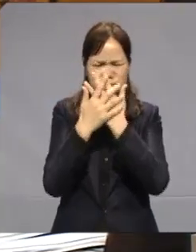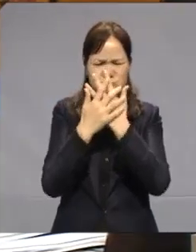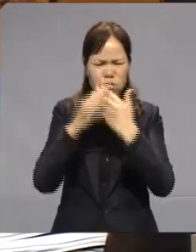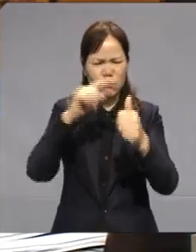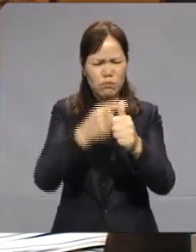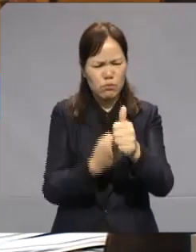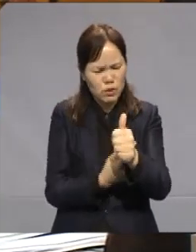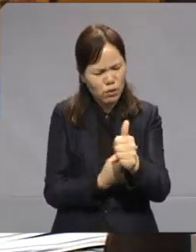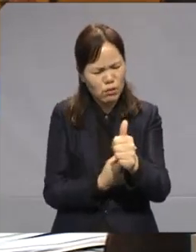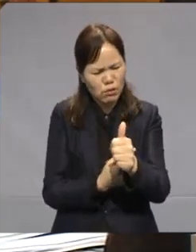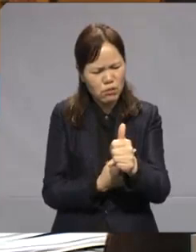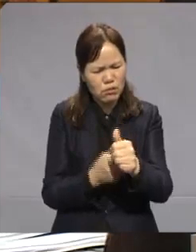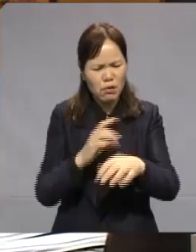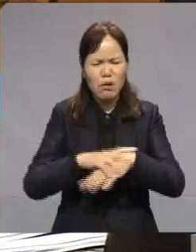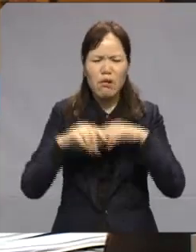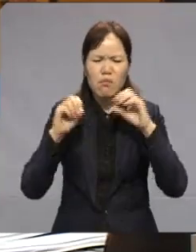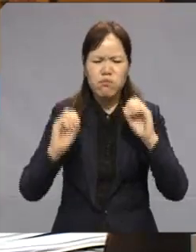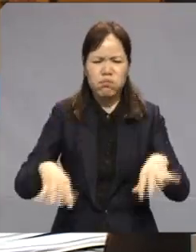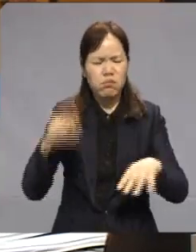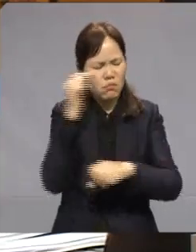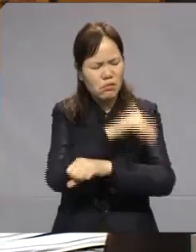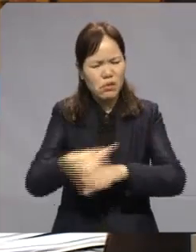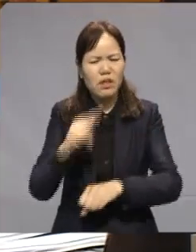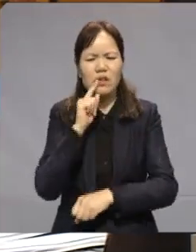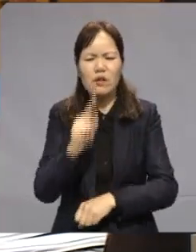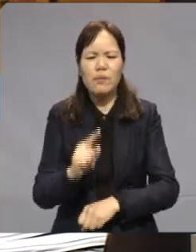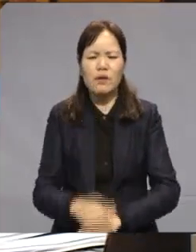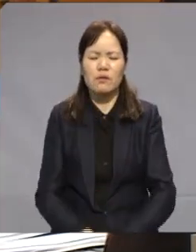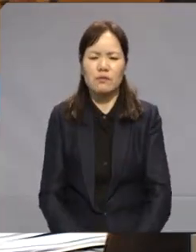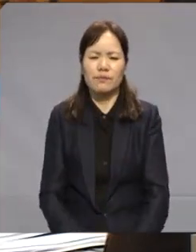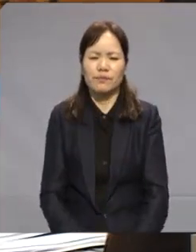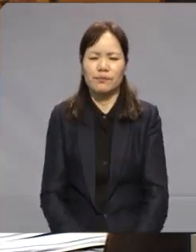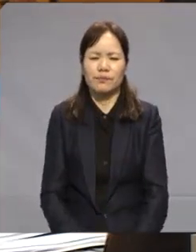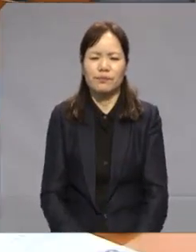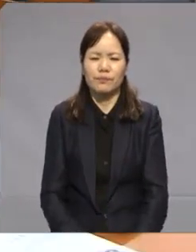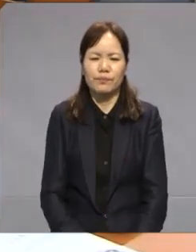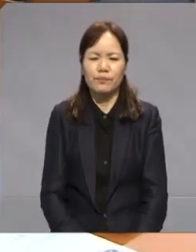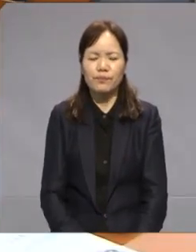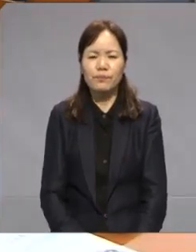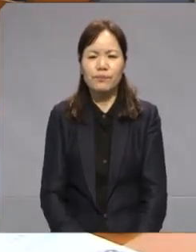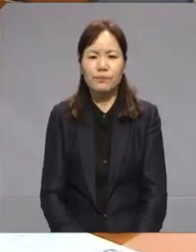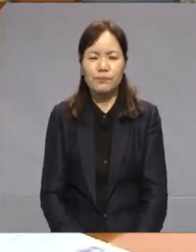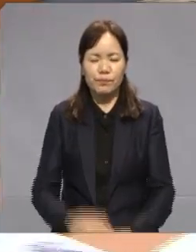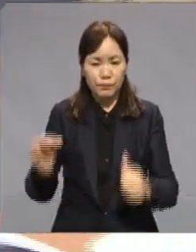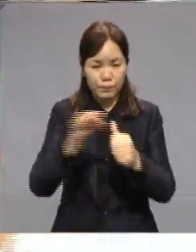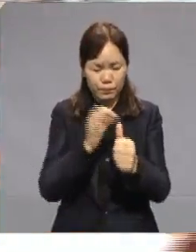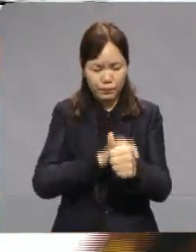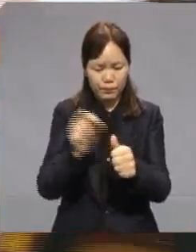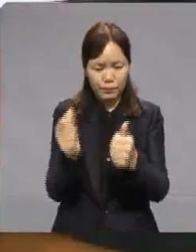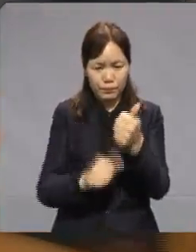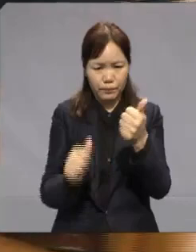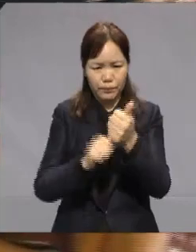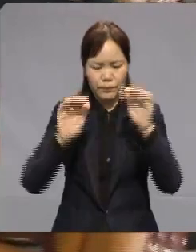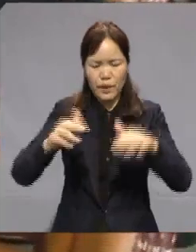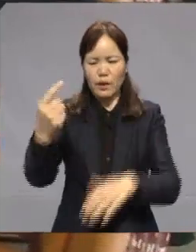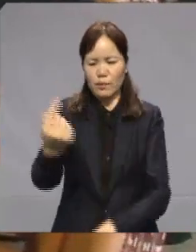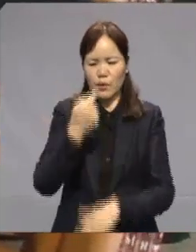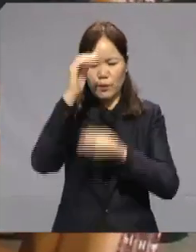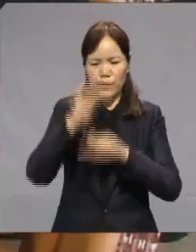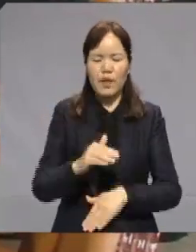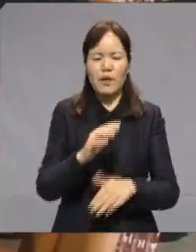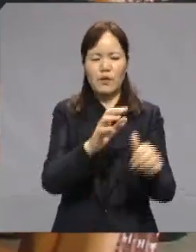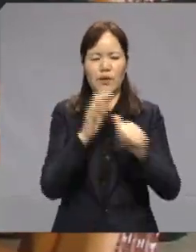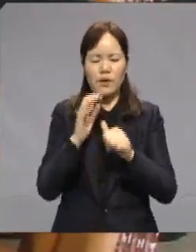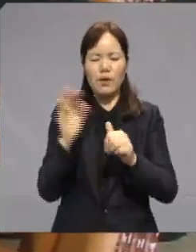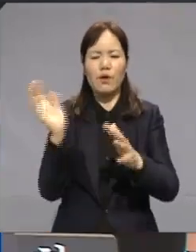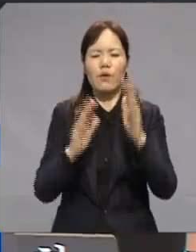않으니까, 그러니까 일각에서 맹탕 뭐그 계획이다 이런. 연금특위는 오늘 보고 내용을 토대로